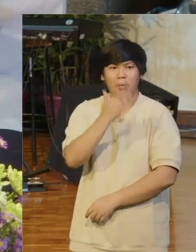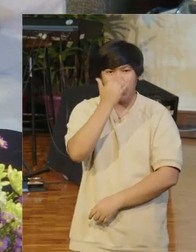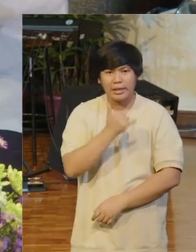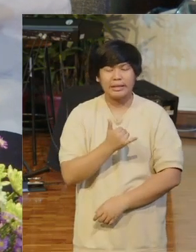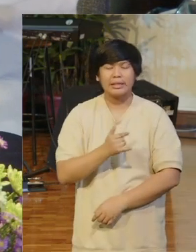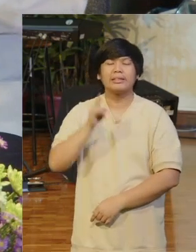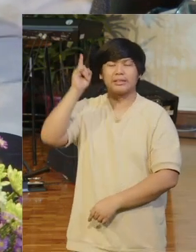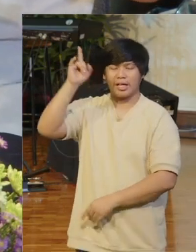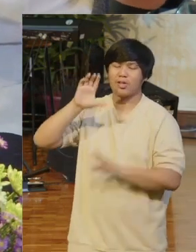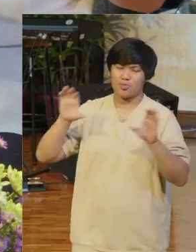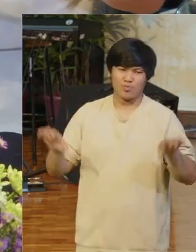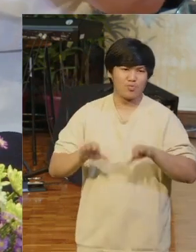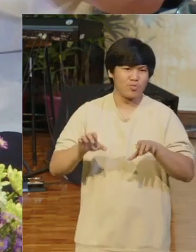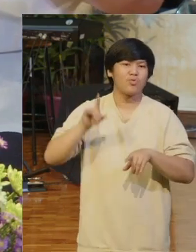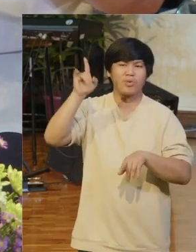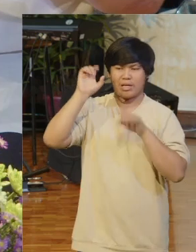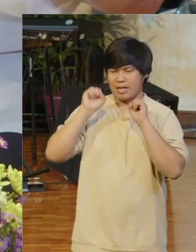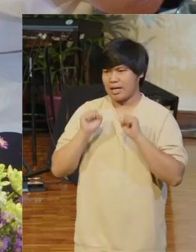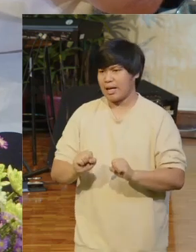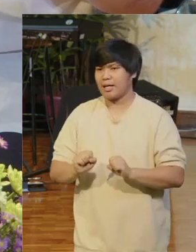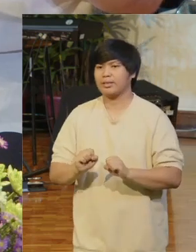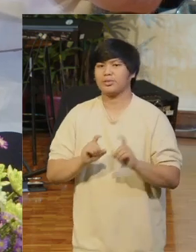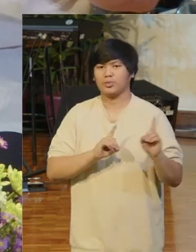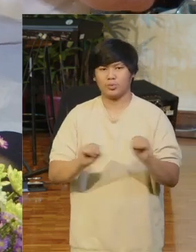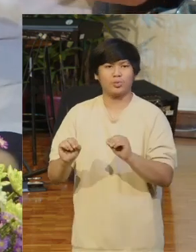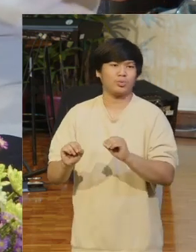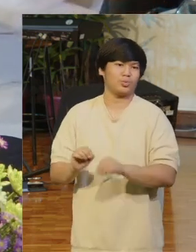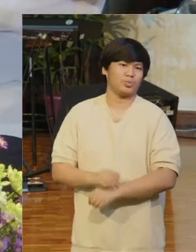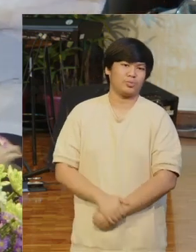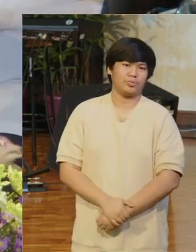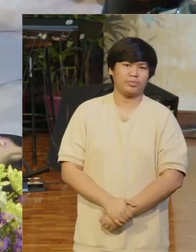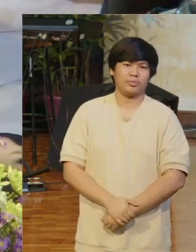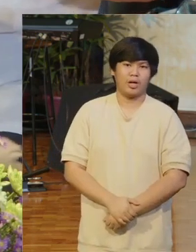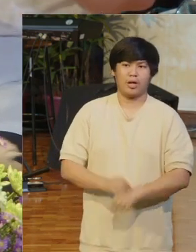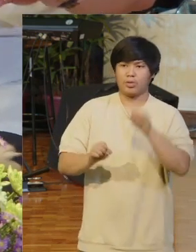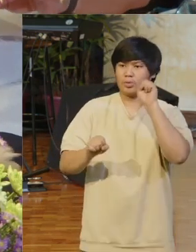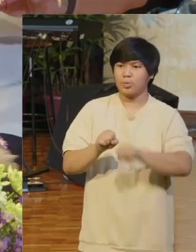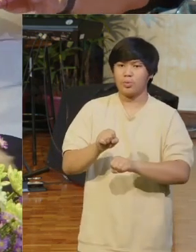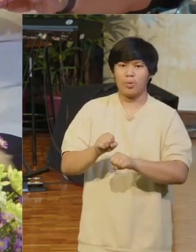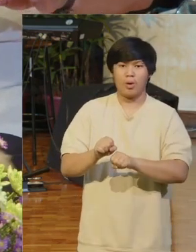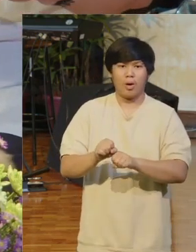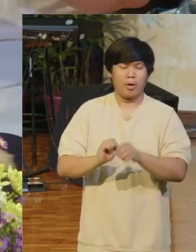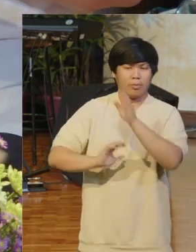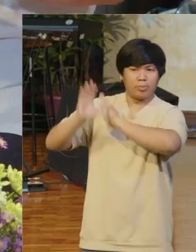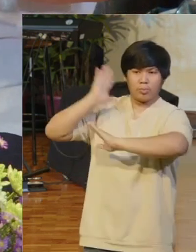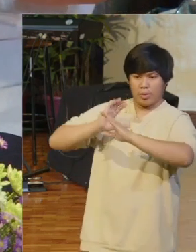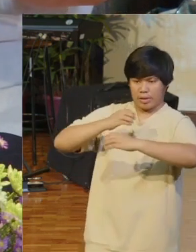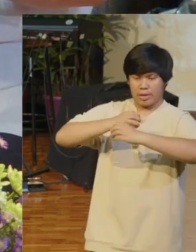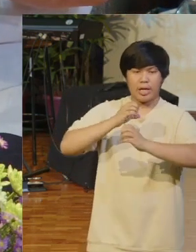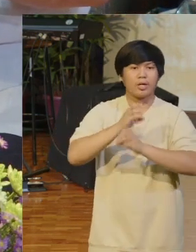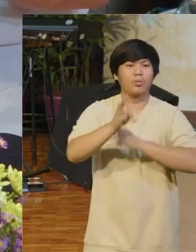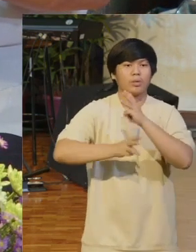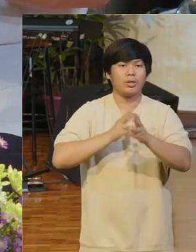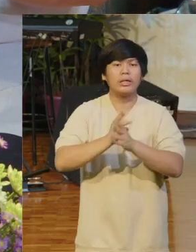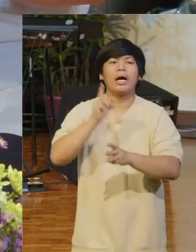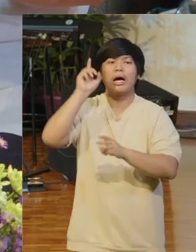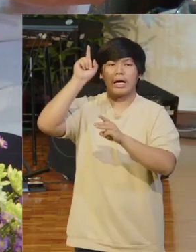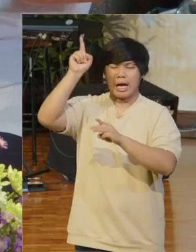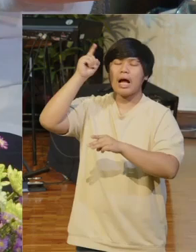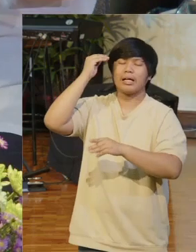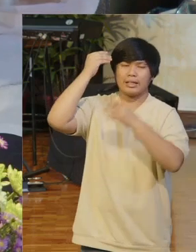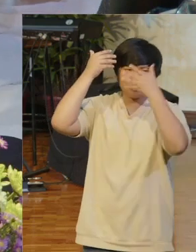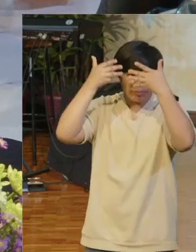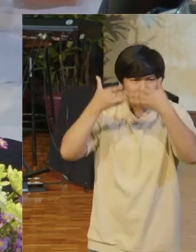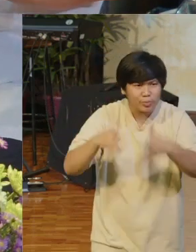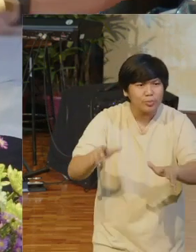niya. Kasi kaya niyang gawin. That's why He can declare the end from the beginning and from ancient times